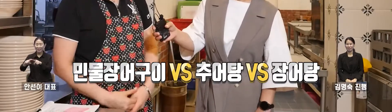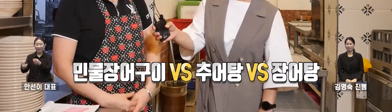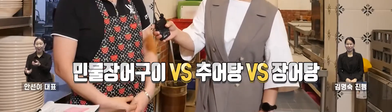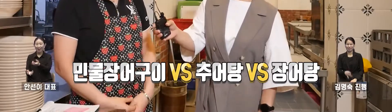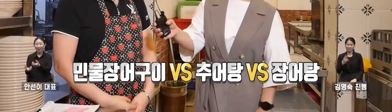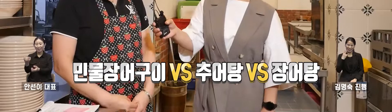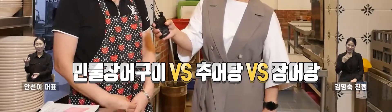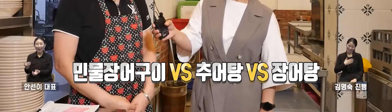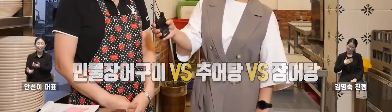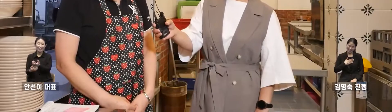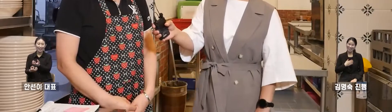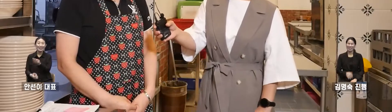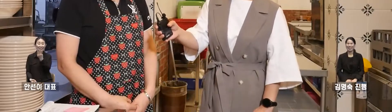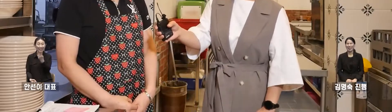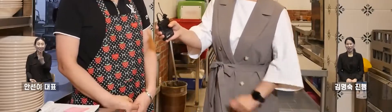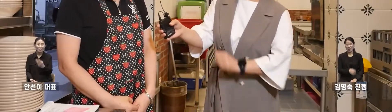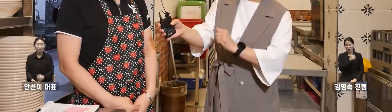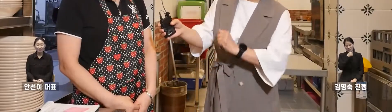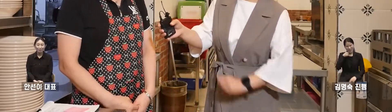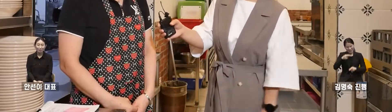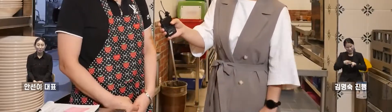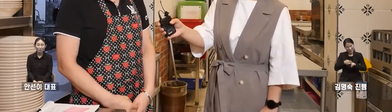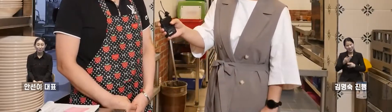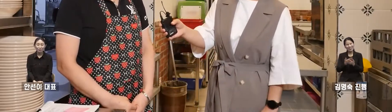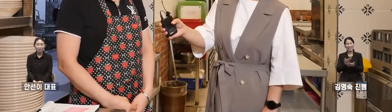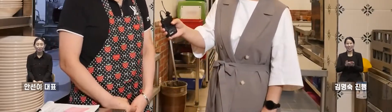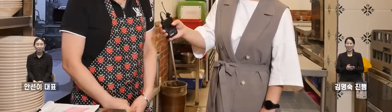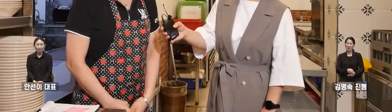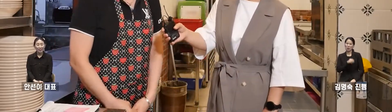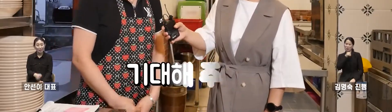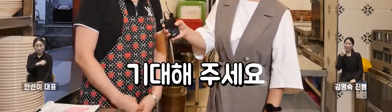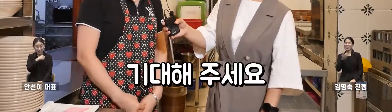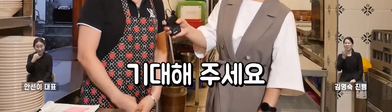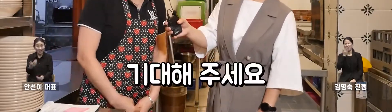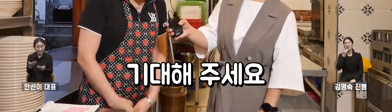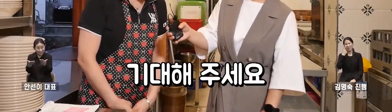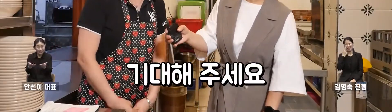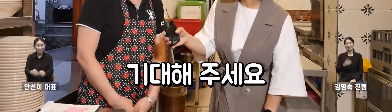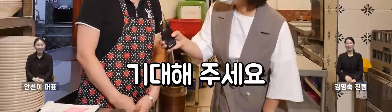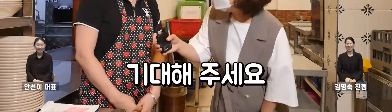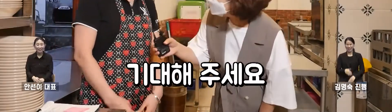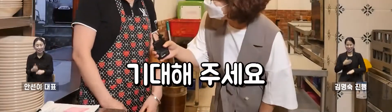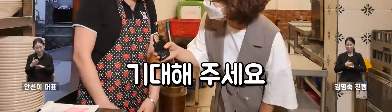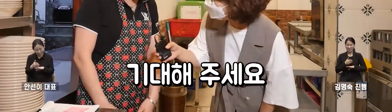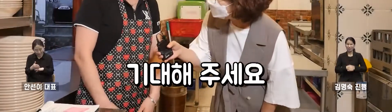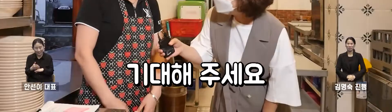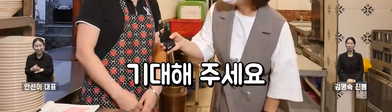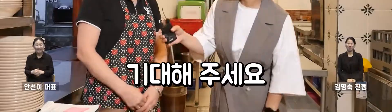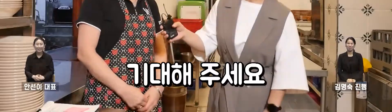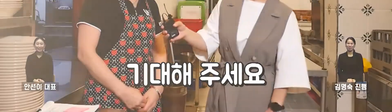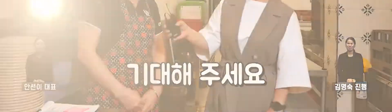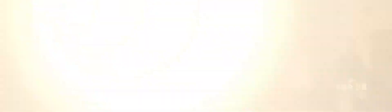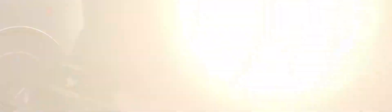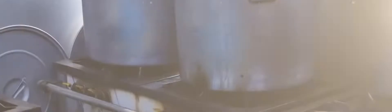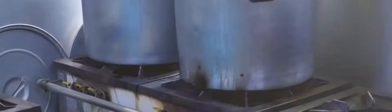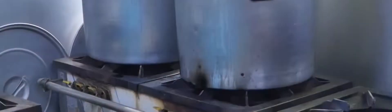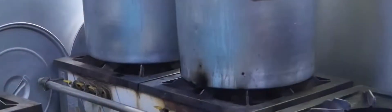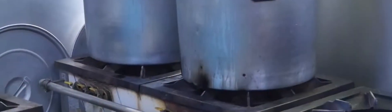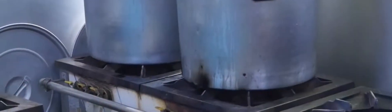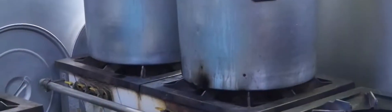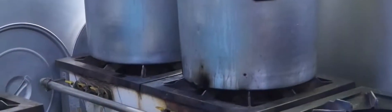대접을 해드릴게요. 네, 알겠습니다. 네, 그럼 네. 맛있게 준비해 주시면 네, 맛있게 먹도록 네. 하겠습니다. 네, 감사합니다. 네, 네.